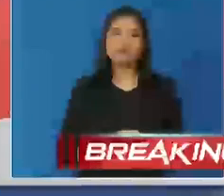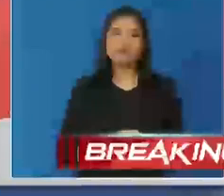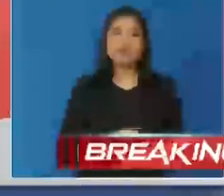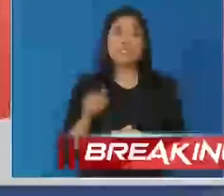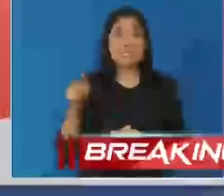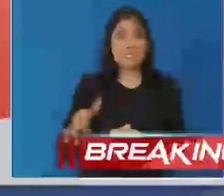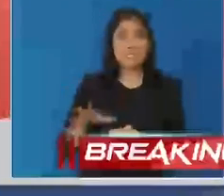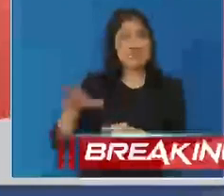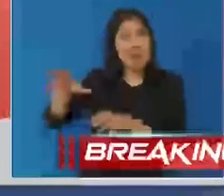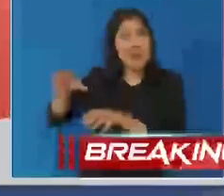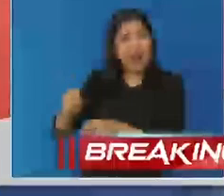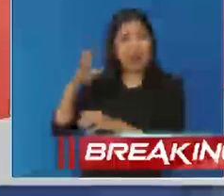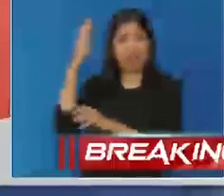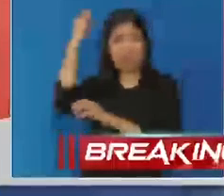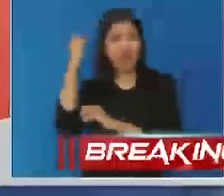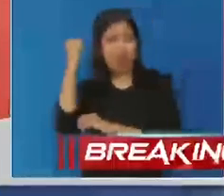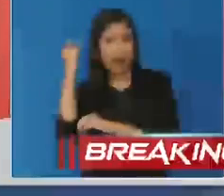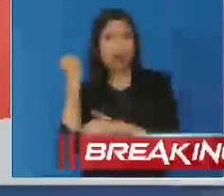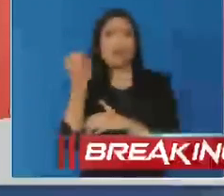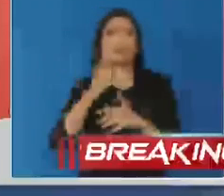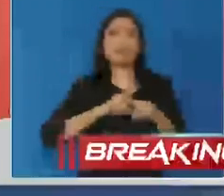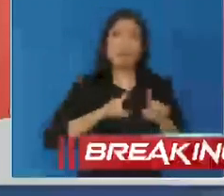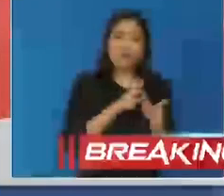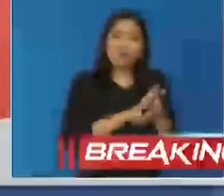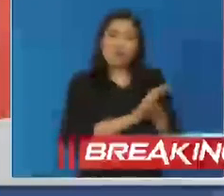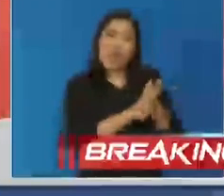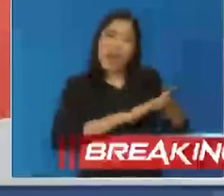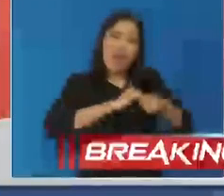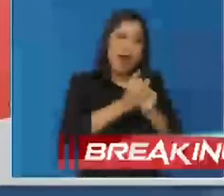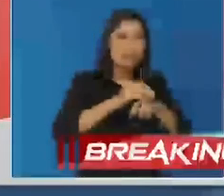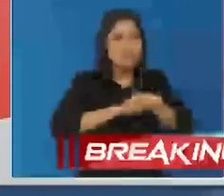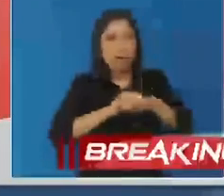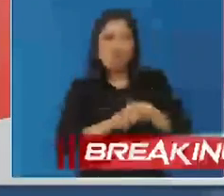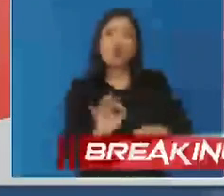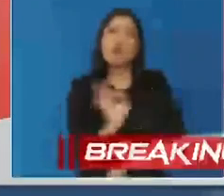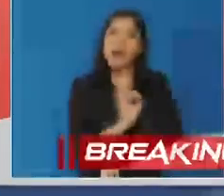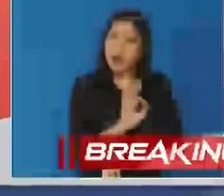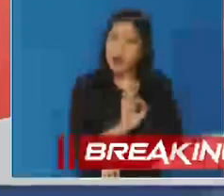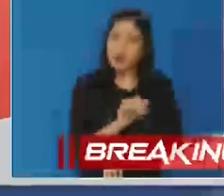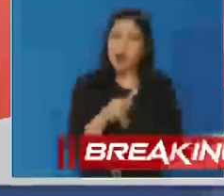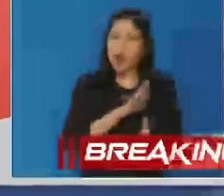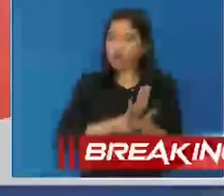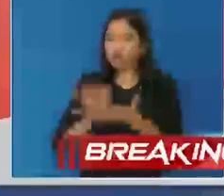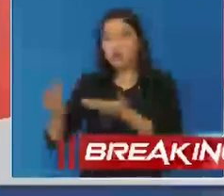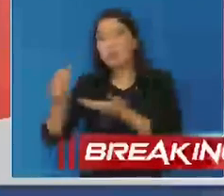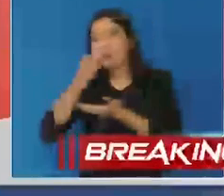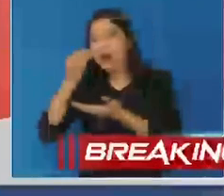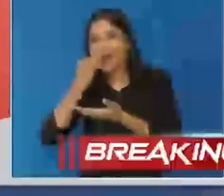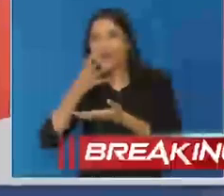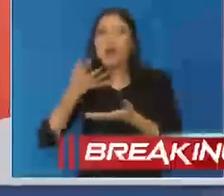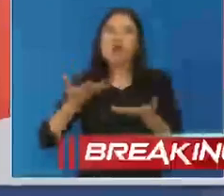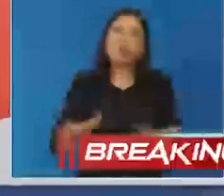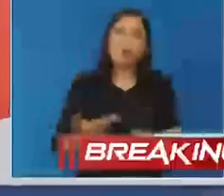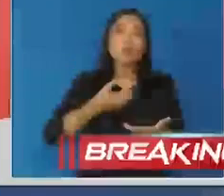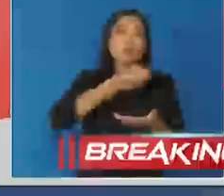cuci tangan dengan menggunakan sabun dan kemudian secara langsung makan atau minum